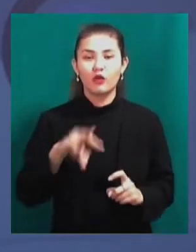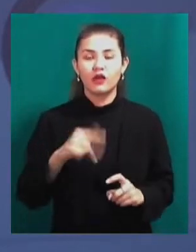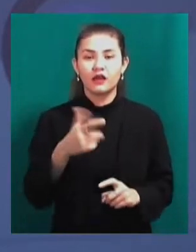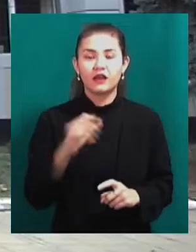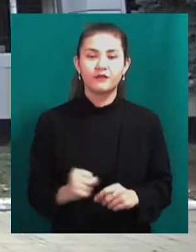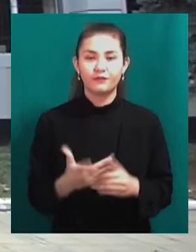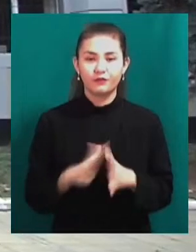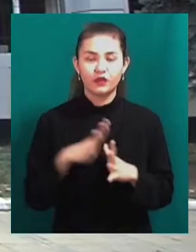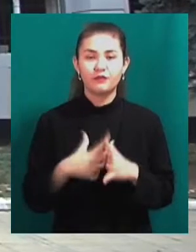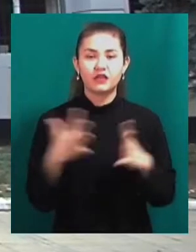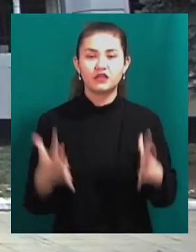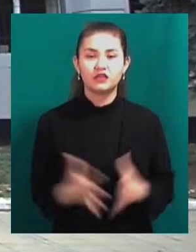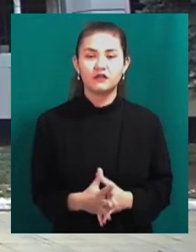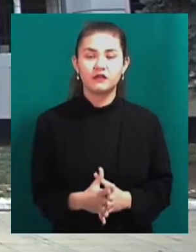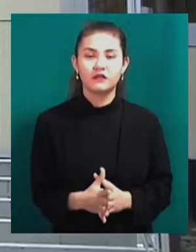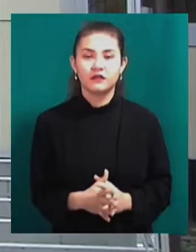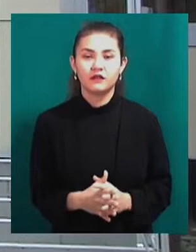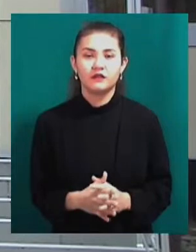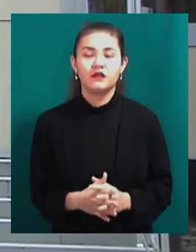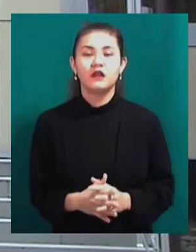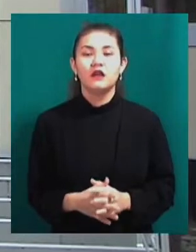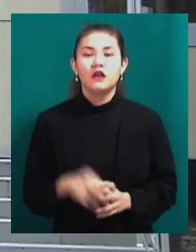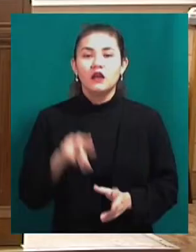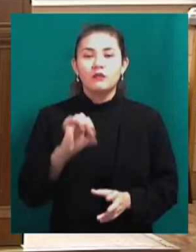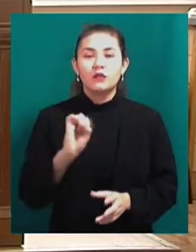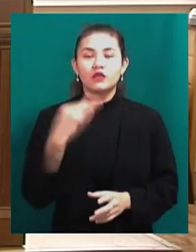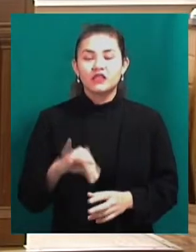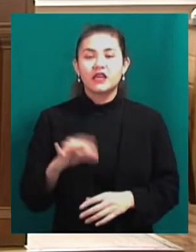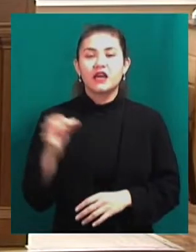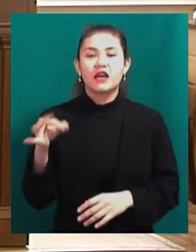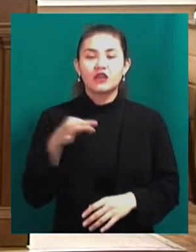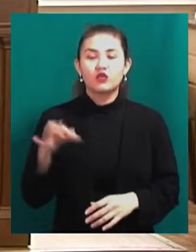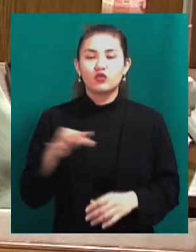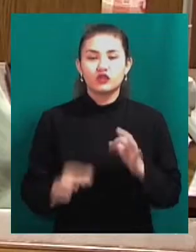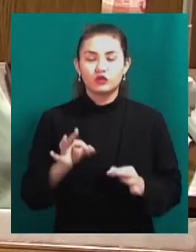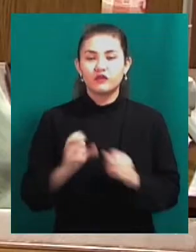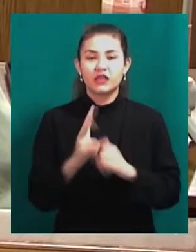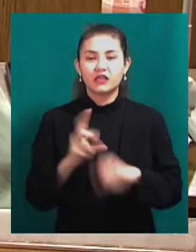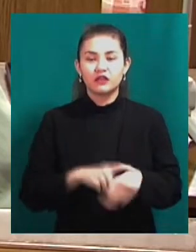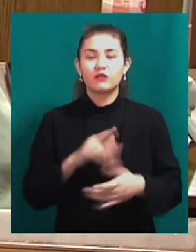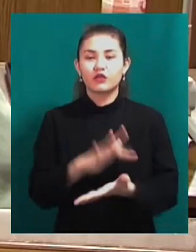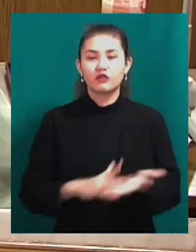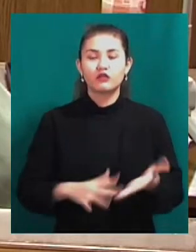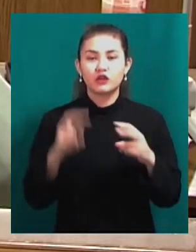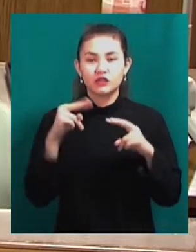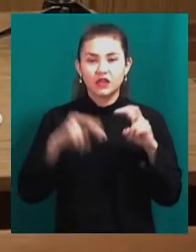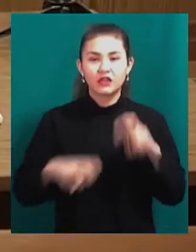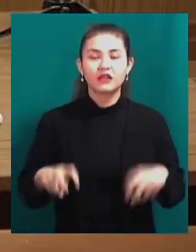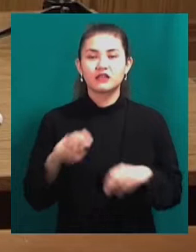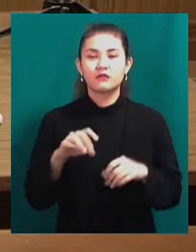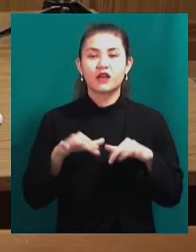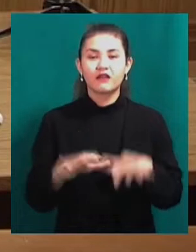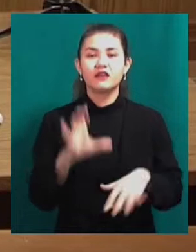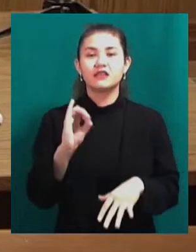більше. У Приморському районному суді о 12-й годині продовжили розглядати справу Сергія Стерненка,